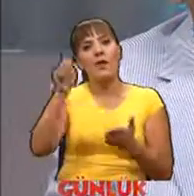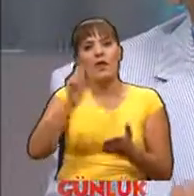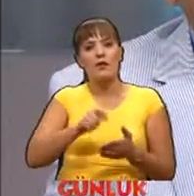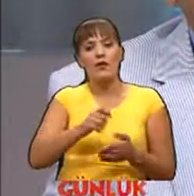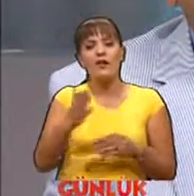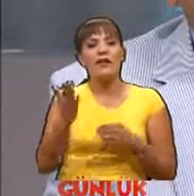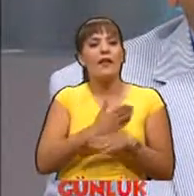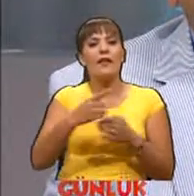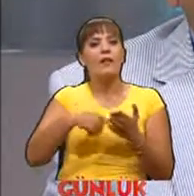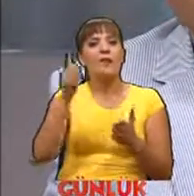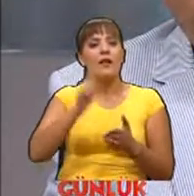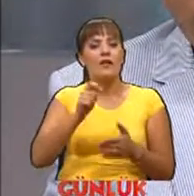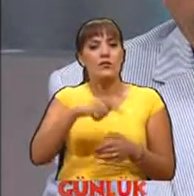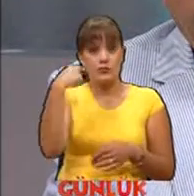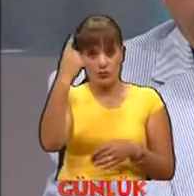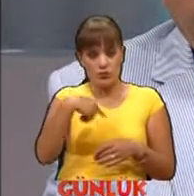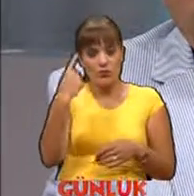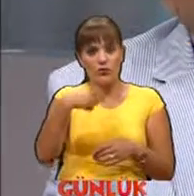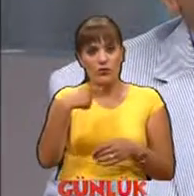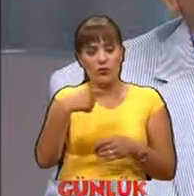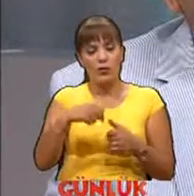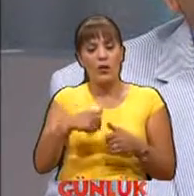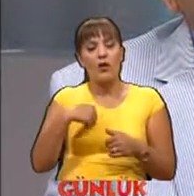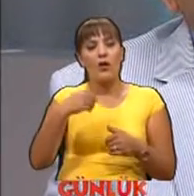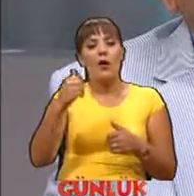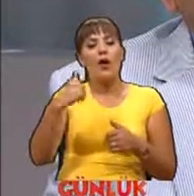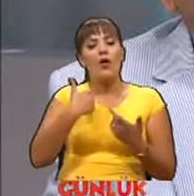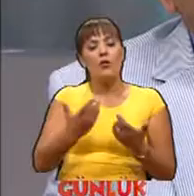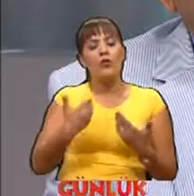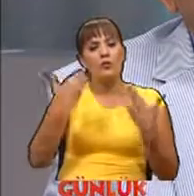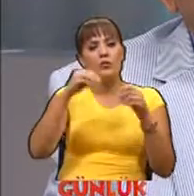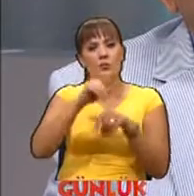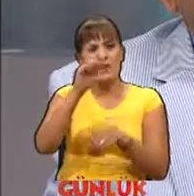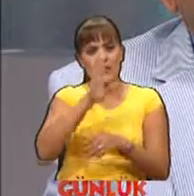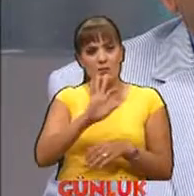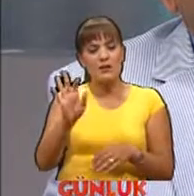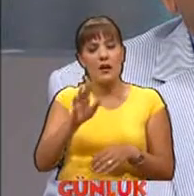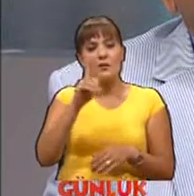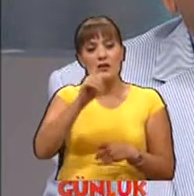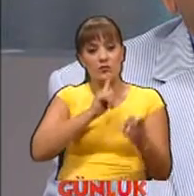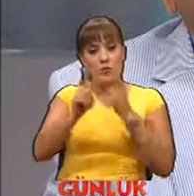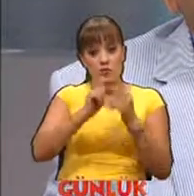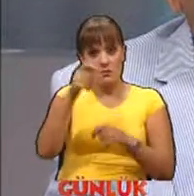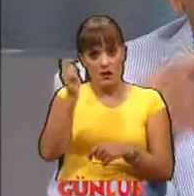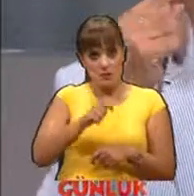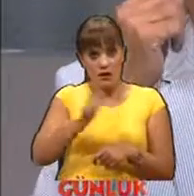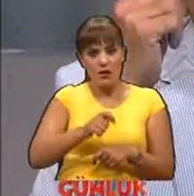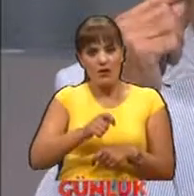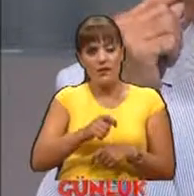ettiriyorlar. Niye iptal ettiriyorlar? Çünkü boşar hukukumuzda bir kimse bir sözleşme